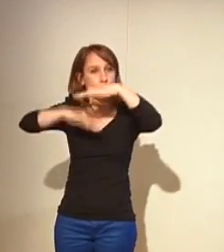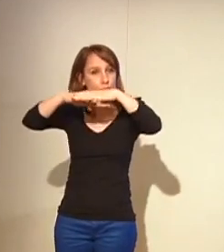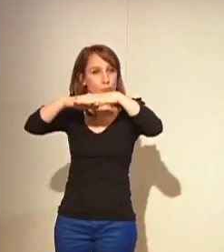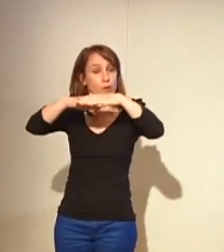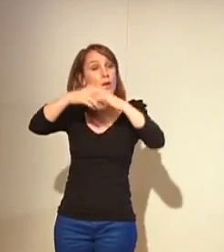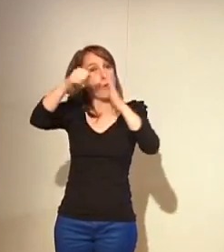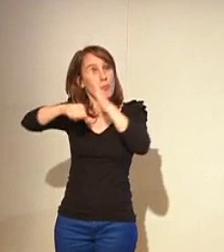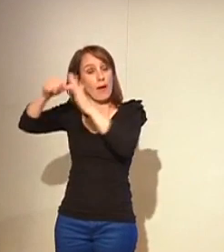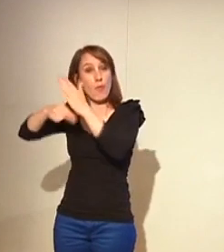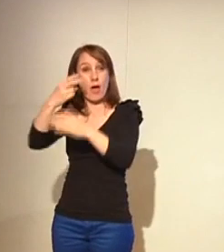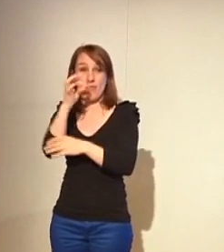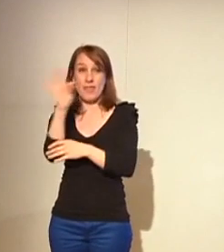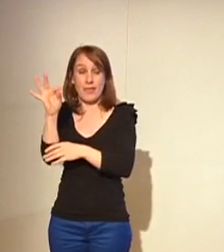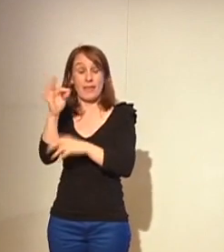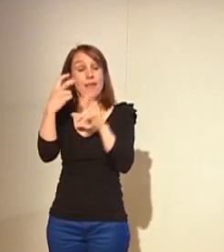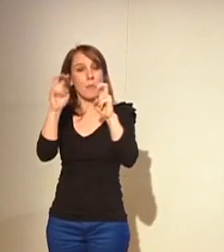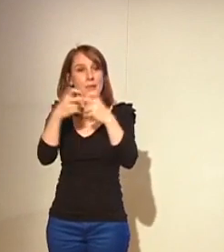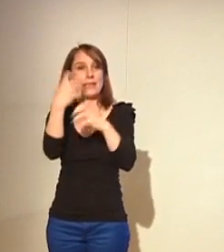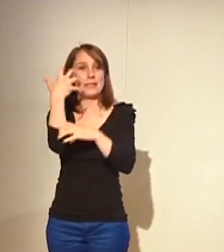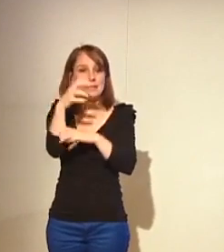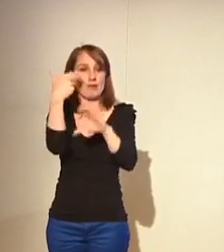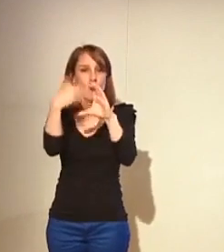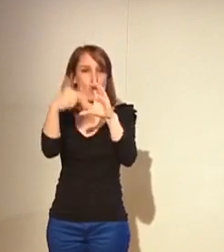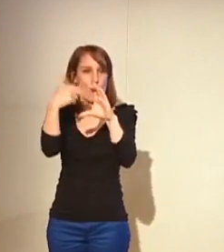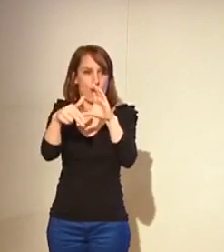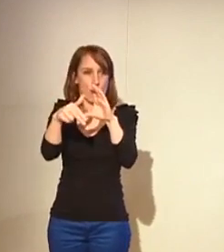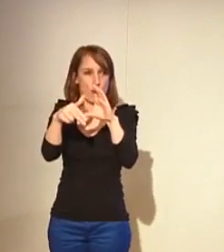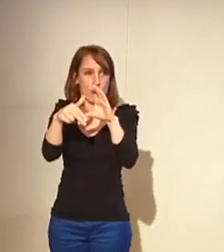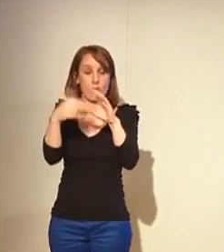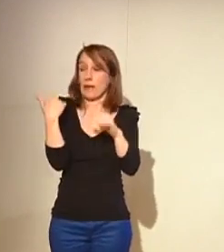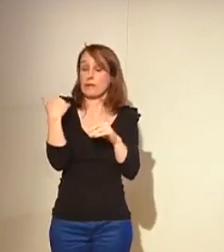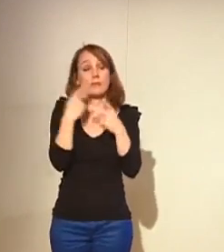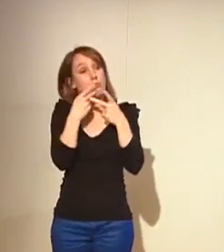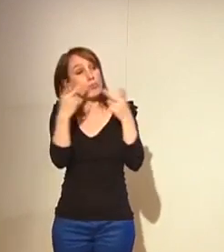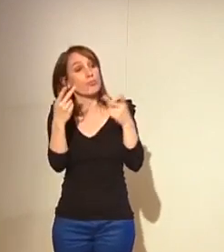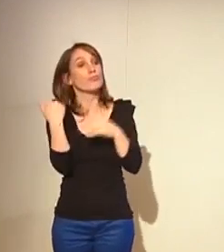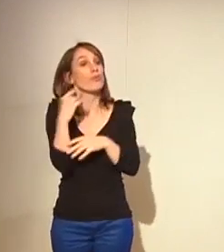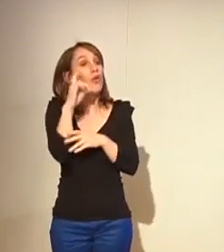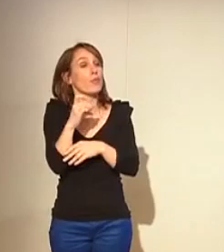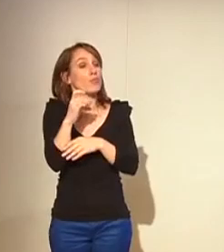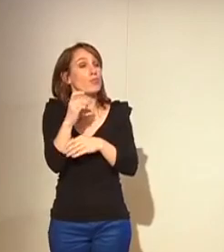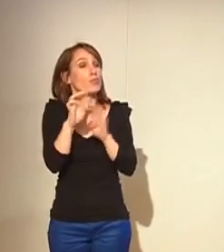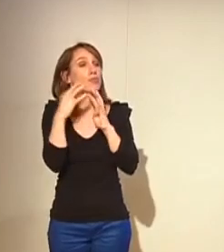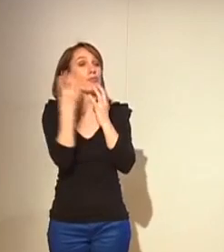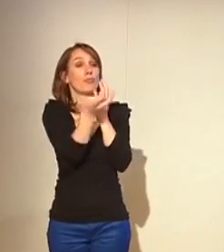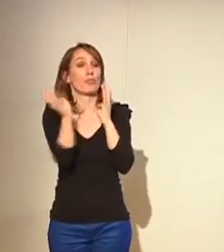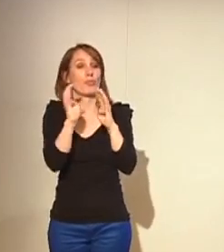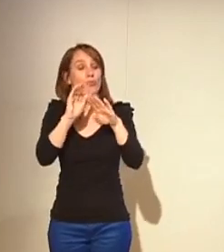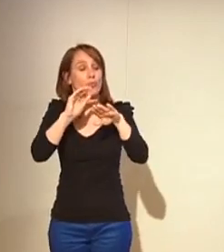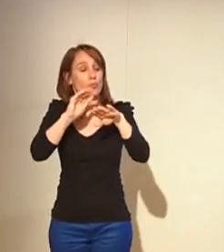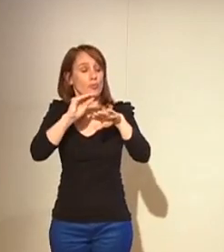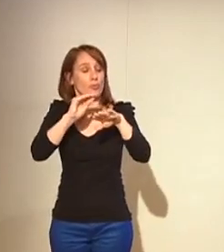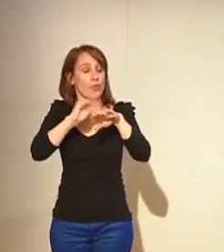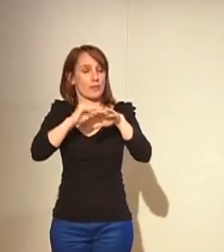mensuel net lié à cette fonction à 500 € comme je l'ai indiqué en début de conseil municipal ainsi qu'à 0